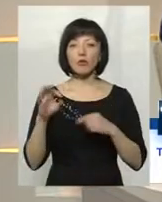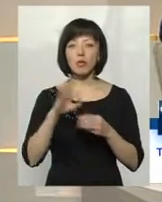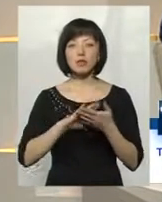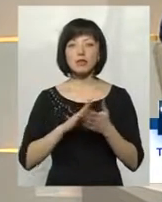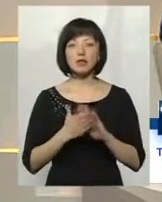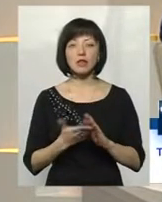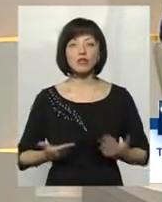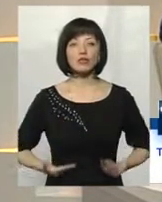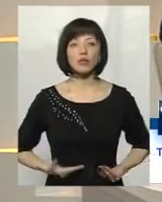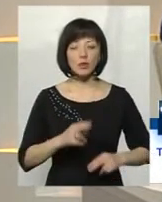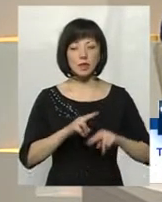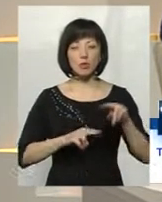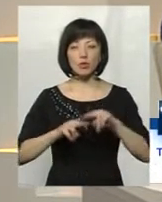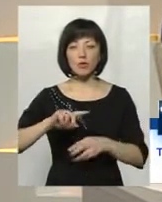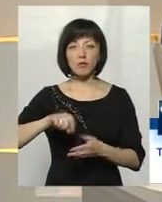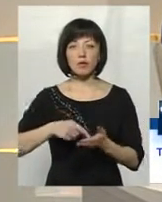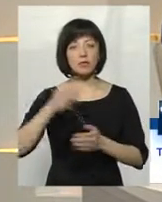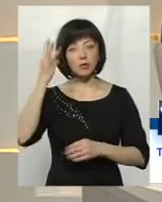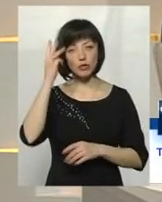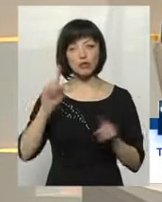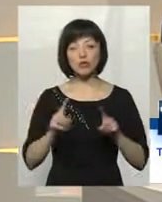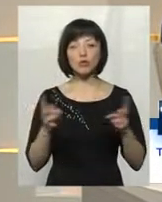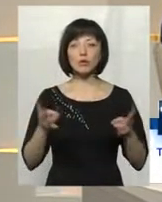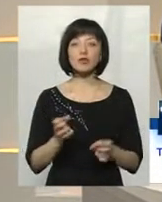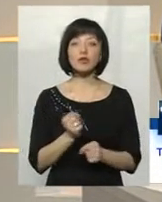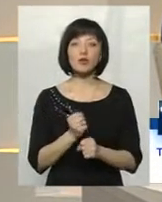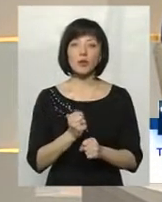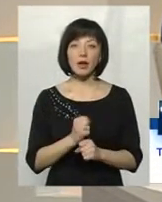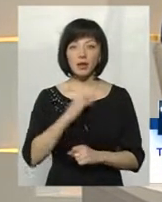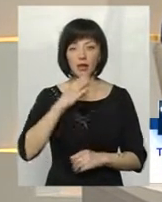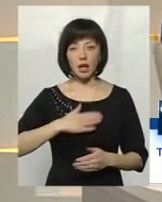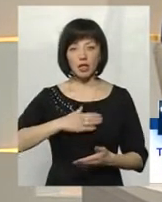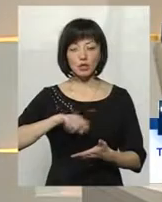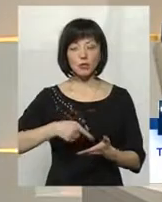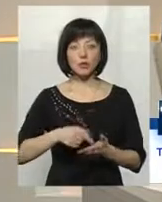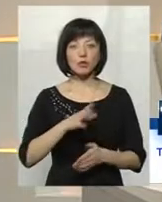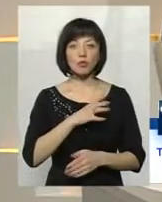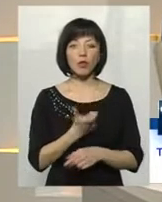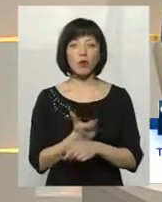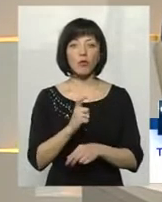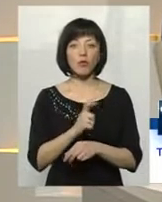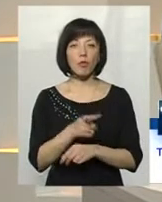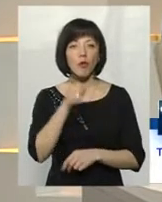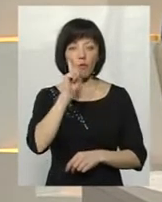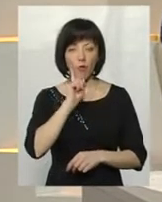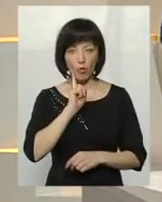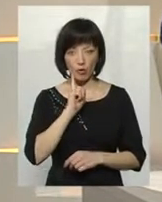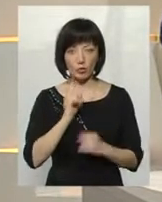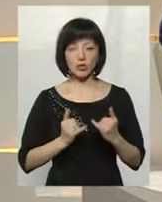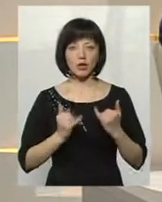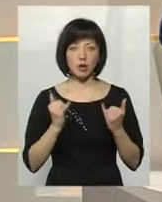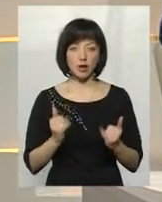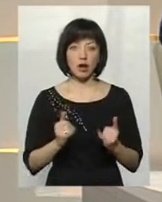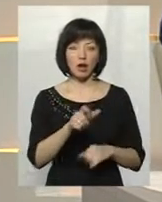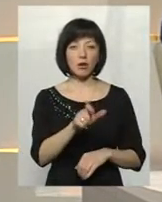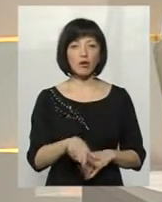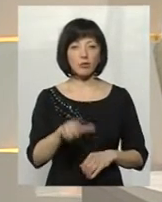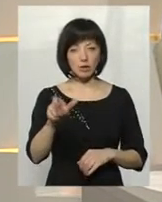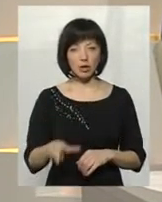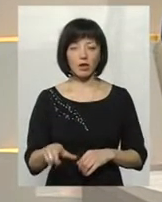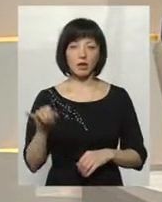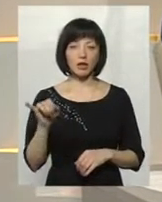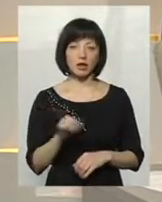житловою забудовою в місті Хмельницькому, про те, що необхідно зробити, аби наше місто було якомога комфортнішим для мешканців